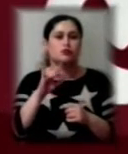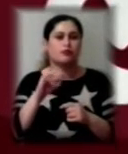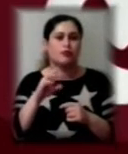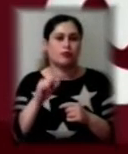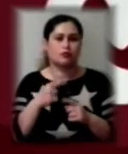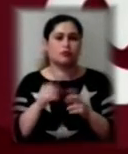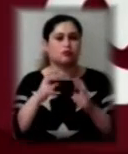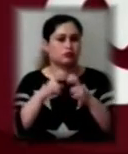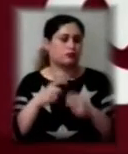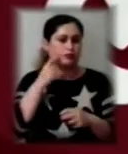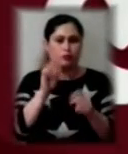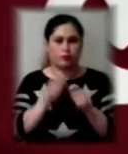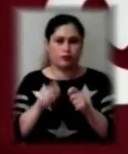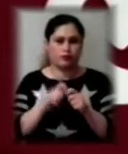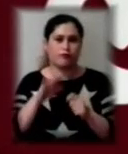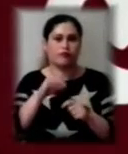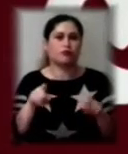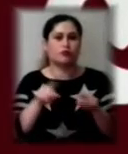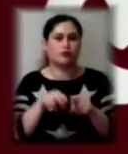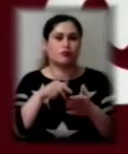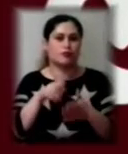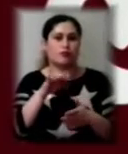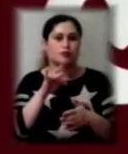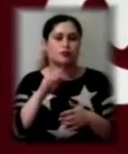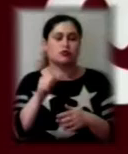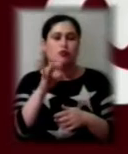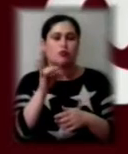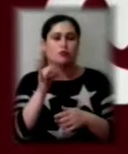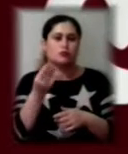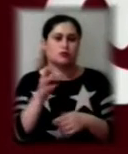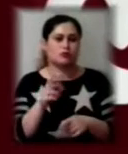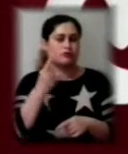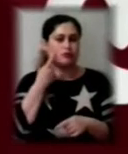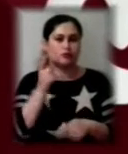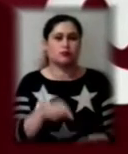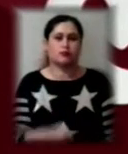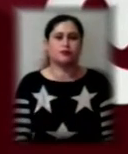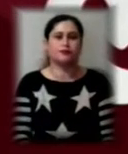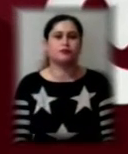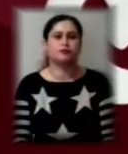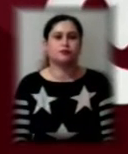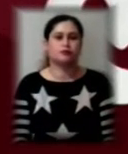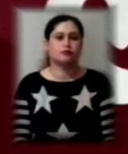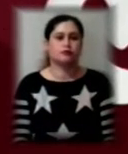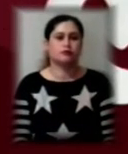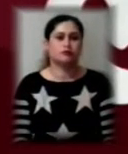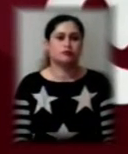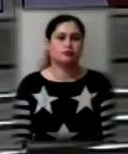комісію. І коли при заступанні на спостережні пункти, вони також проходять медичну